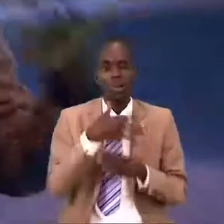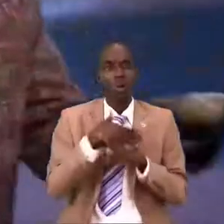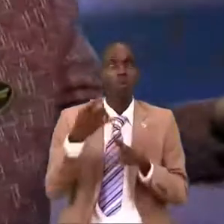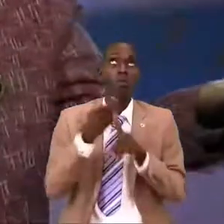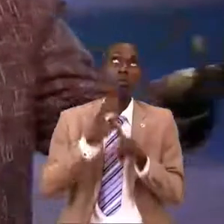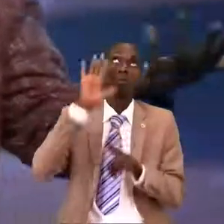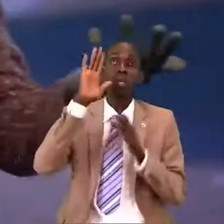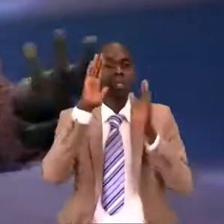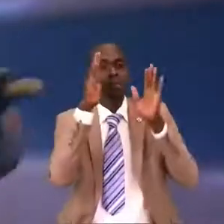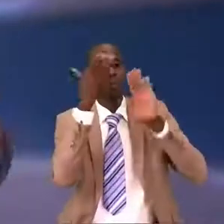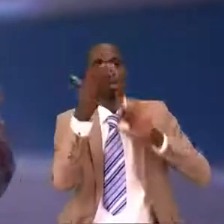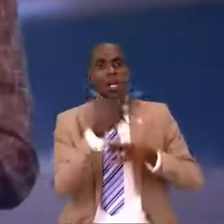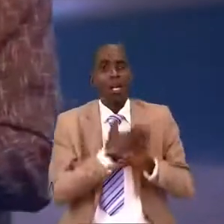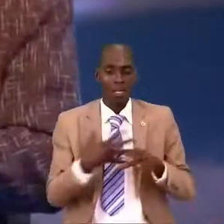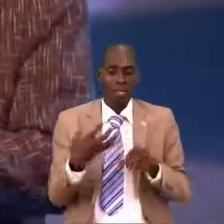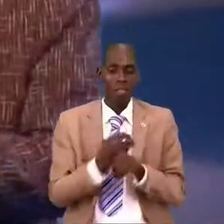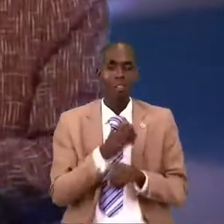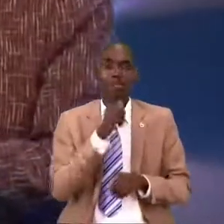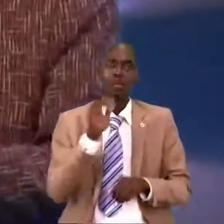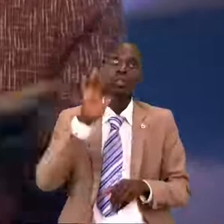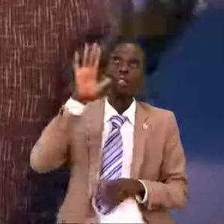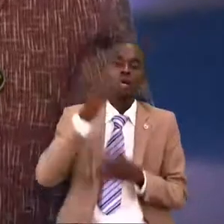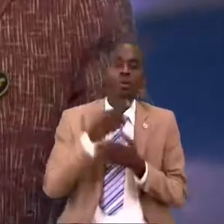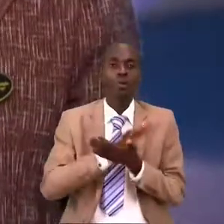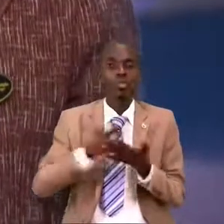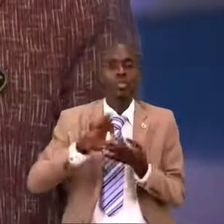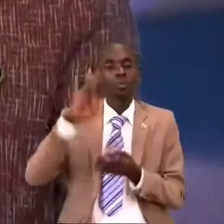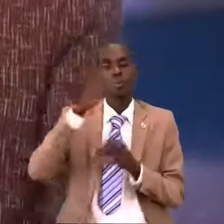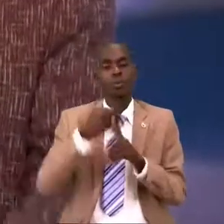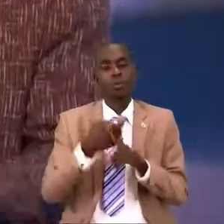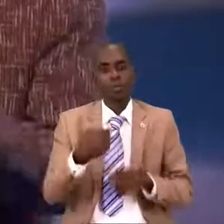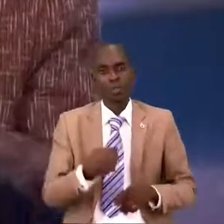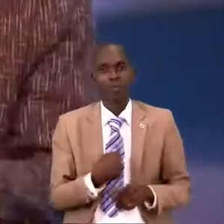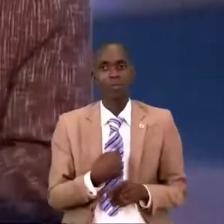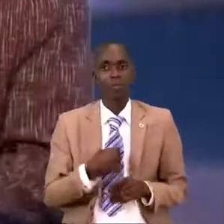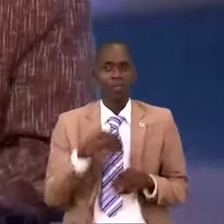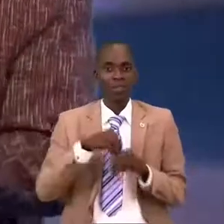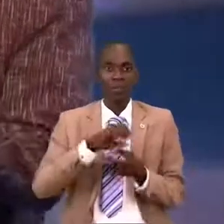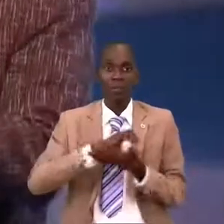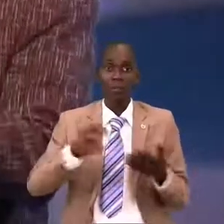14.